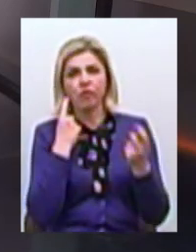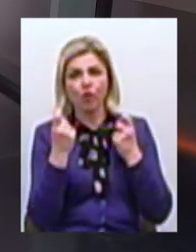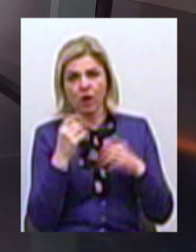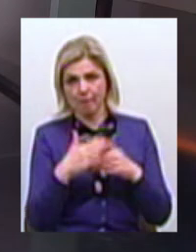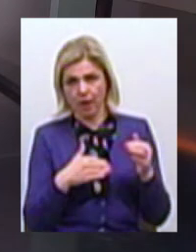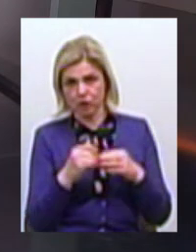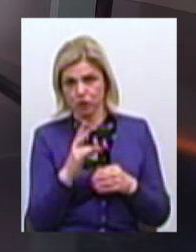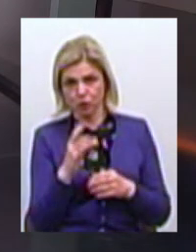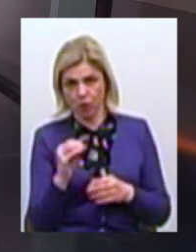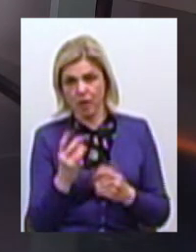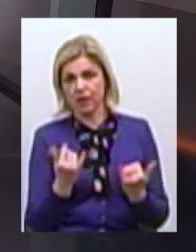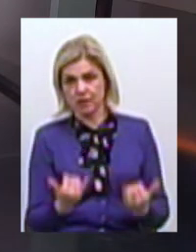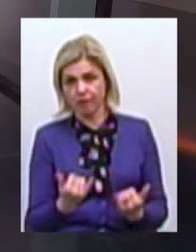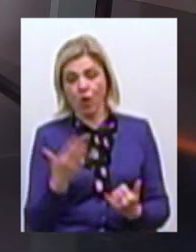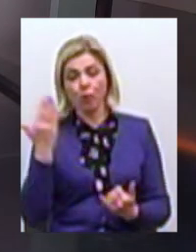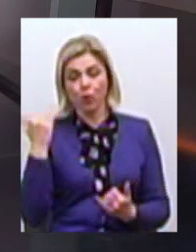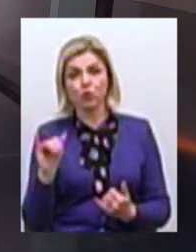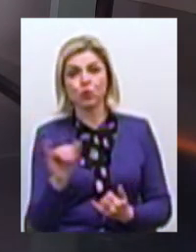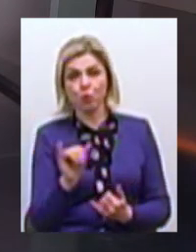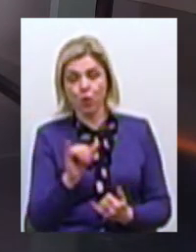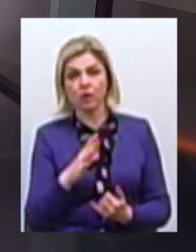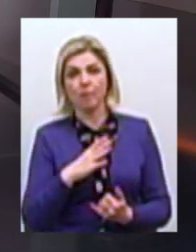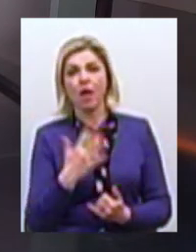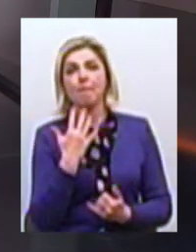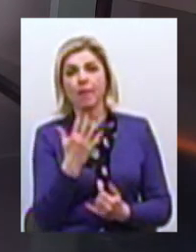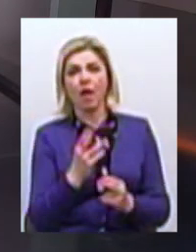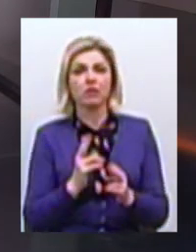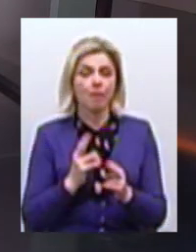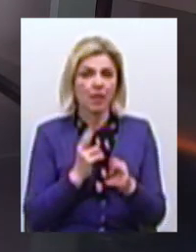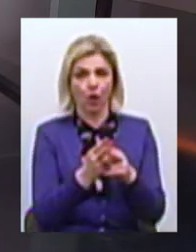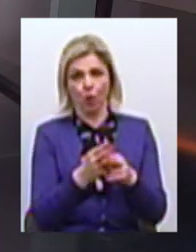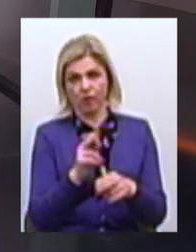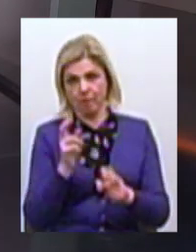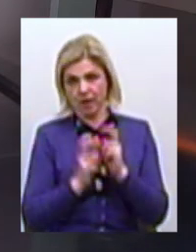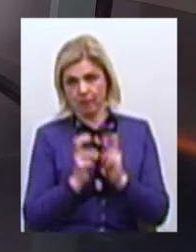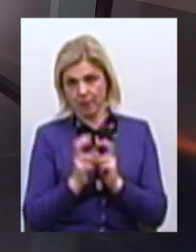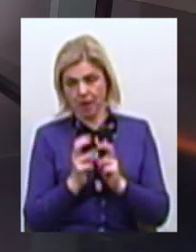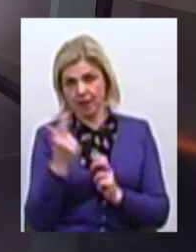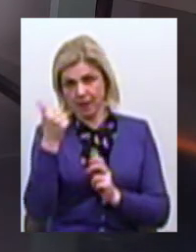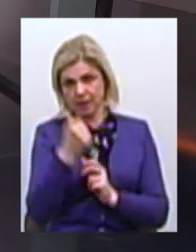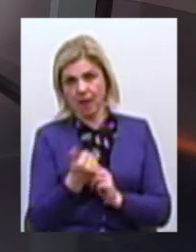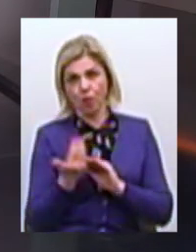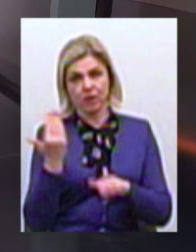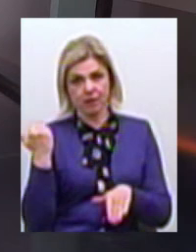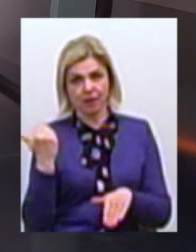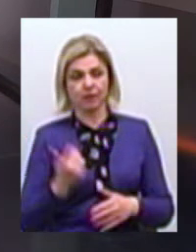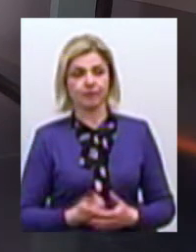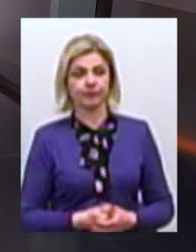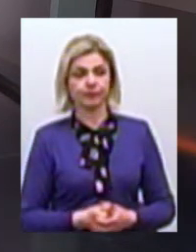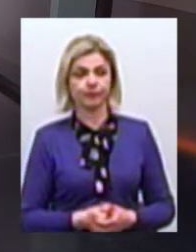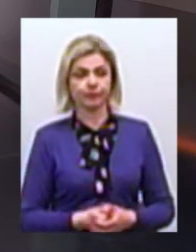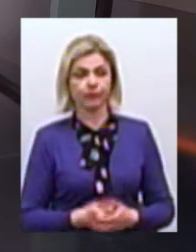на сегодняшний день. В прошлую субботу у нас была опять блокировка предприятия неделю назад, так